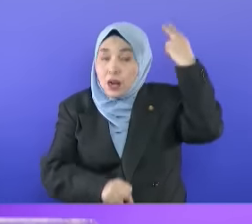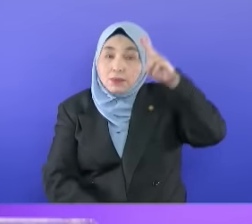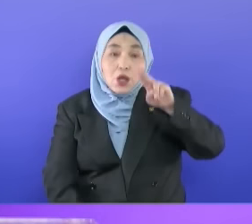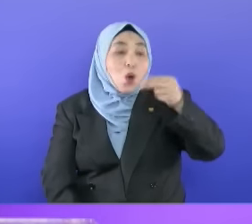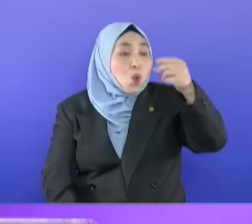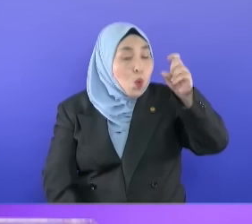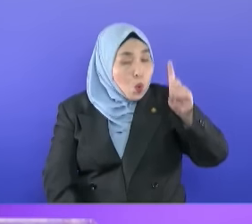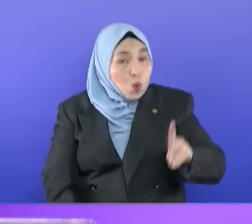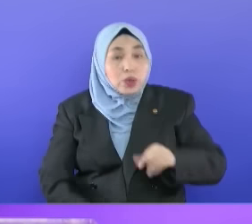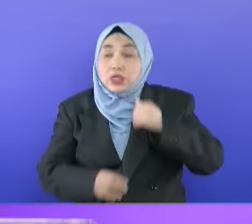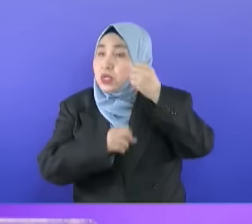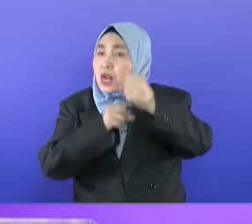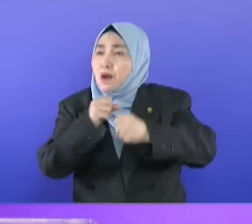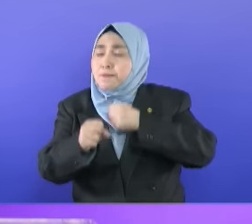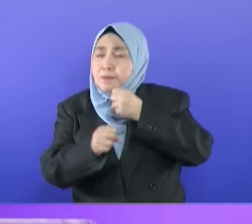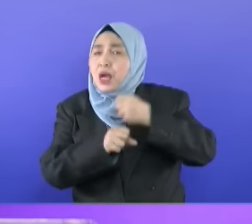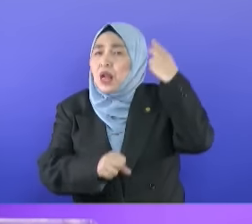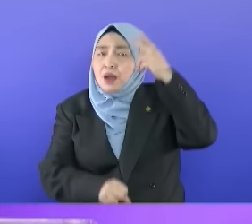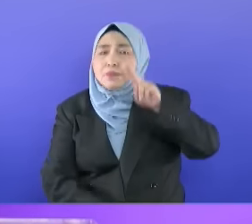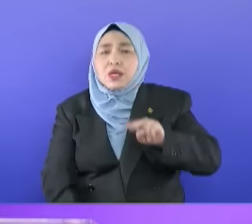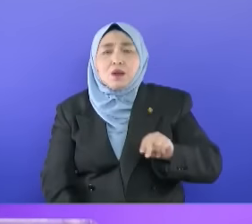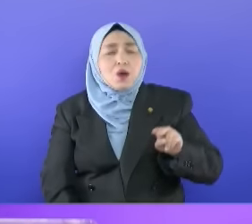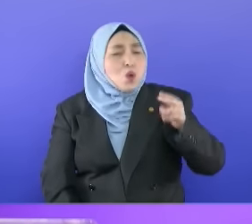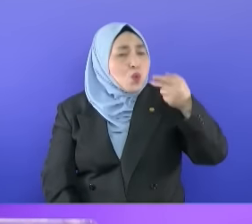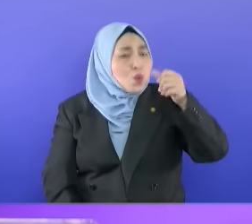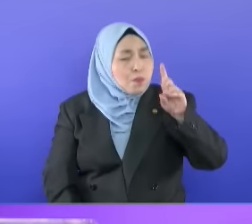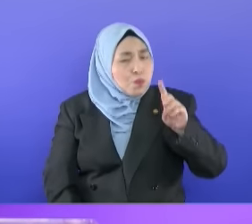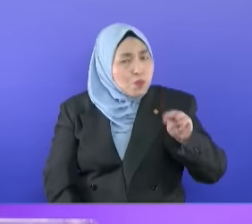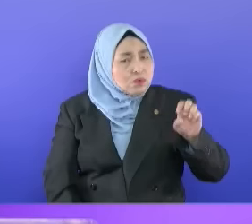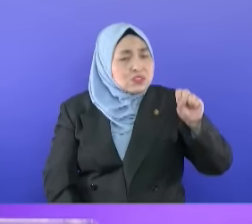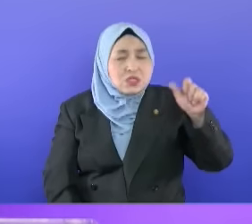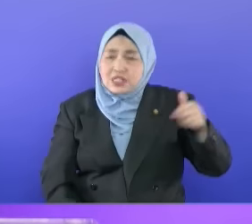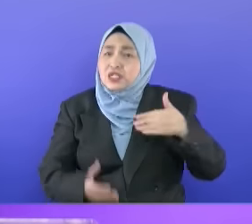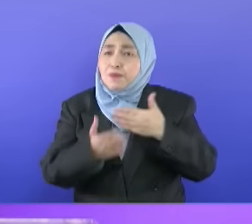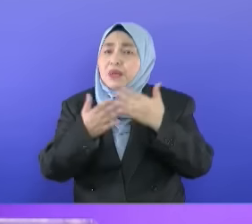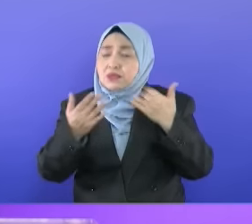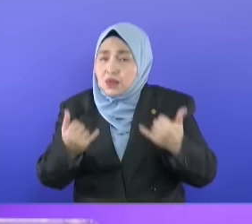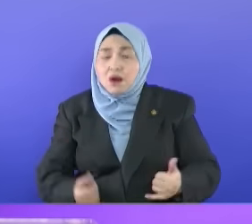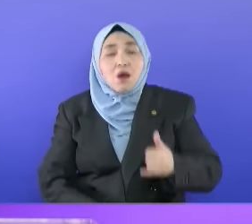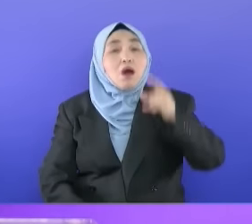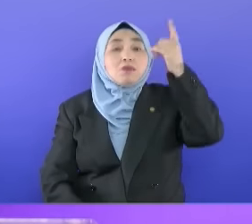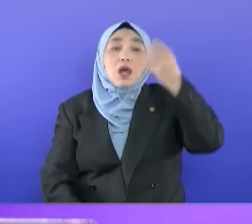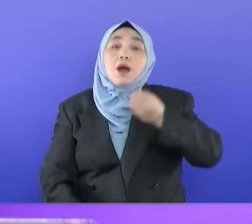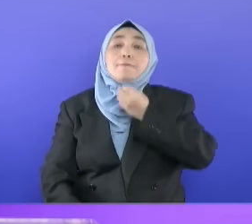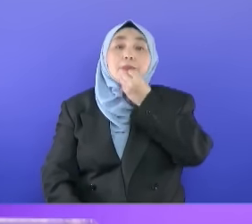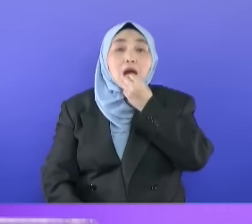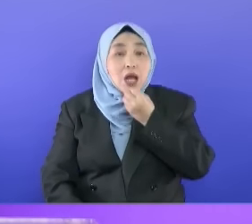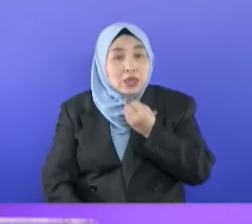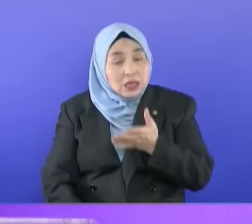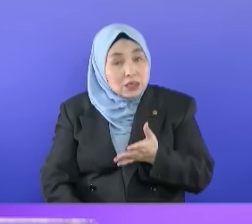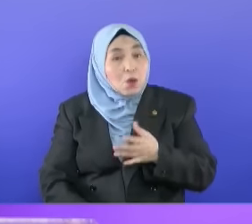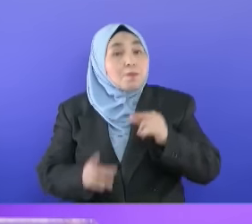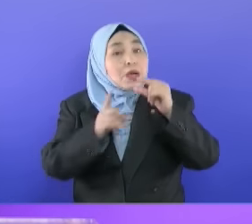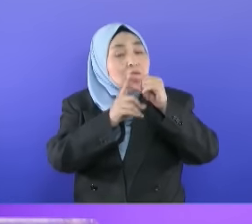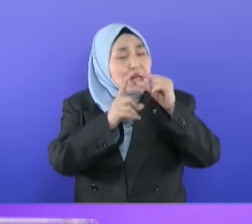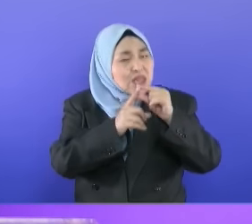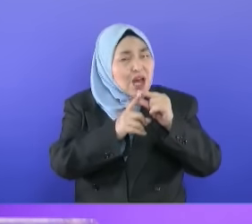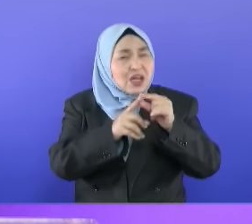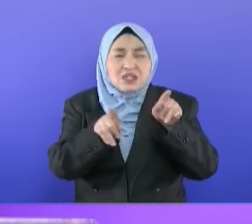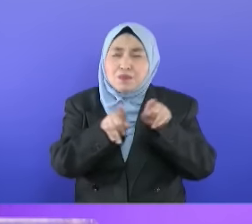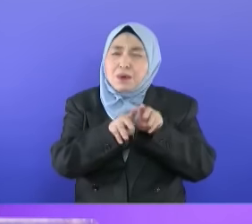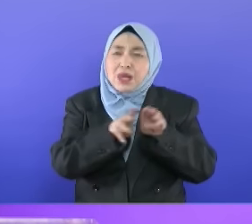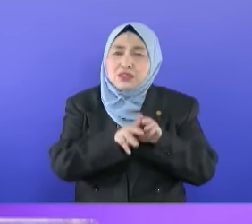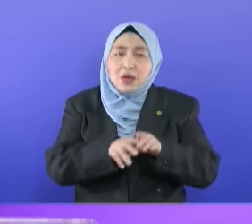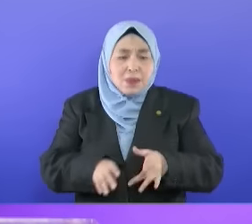sebelumnya ya Selepas itu pada zaman Nabi Musa sampai zaman ini misalnya Allah menyatakan begini yang